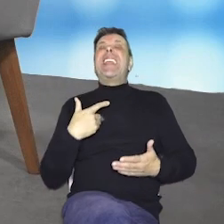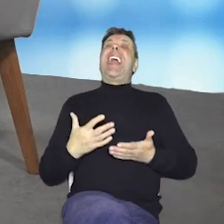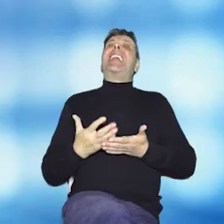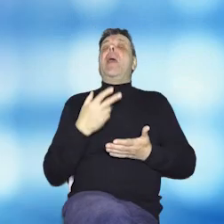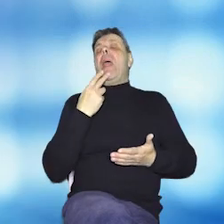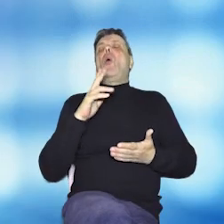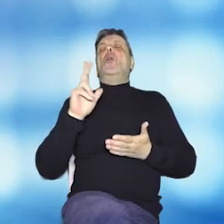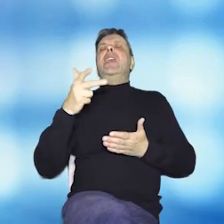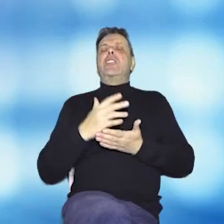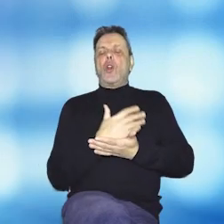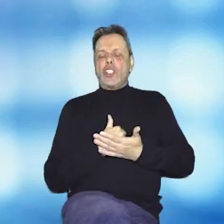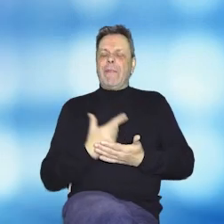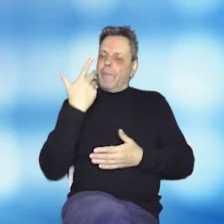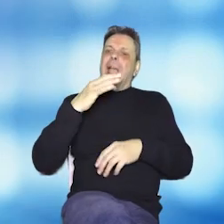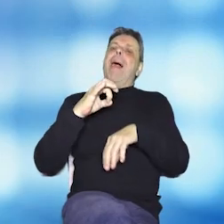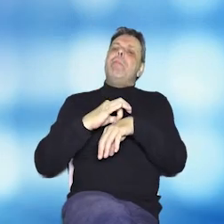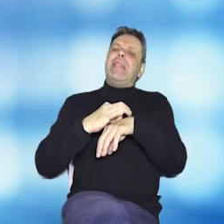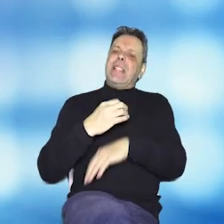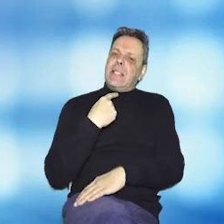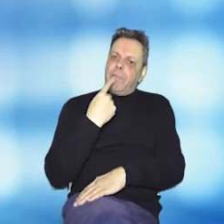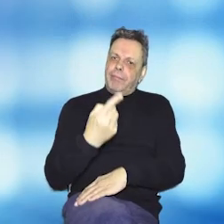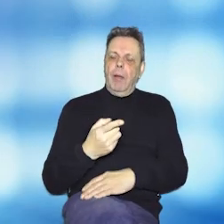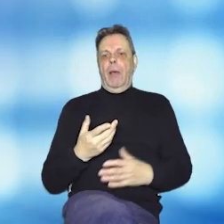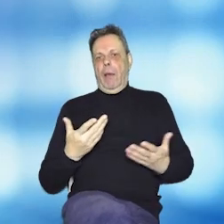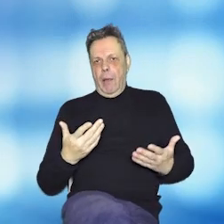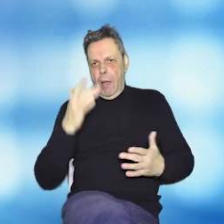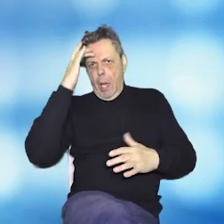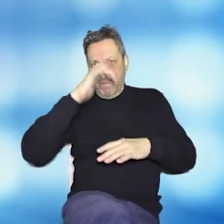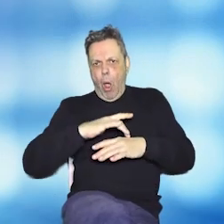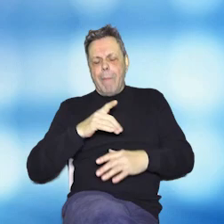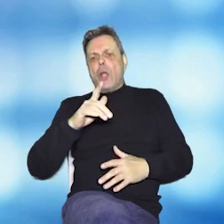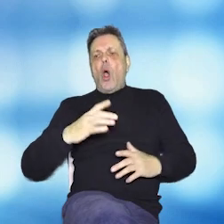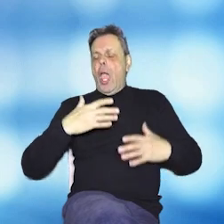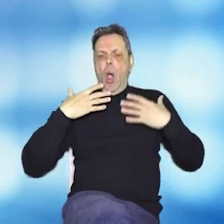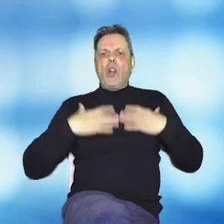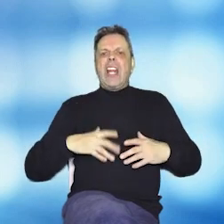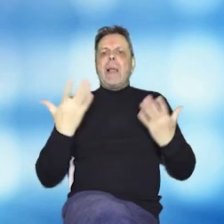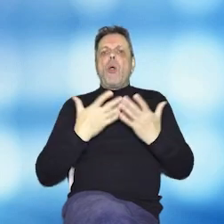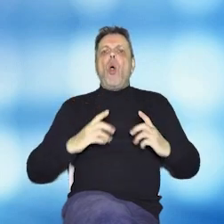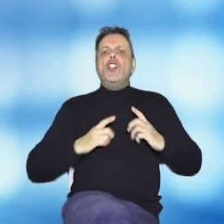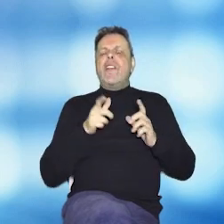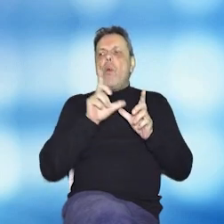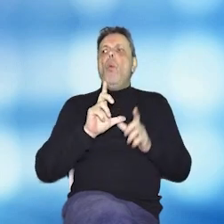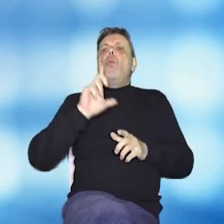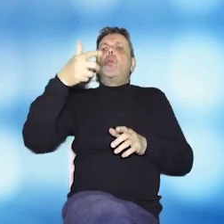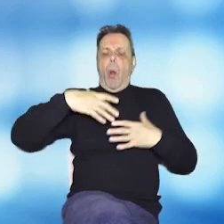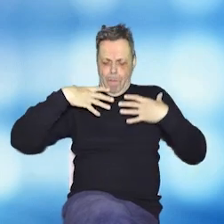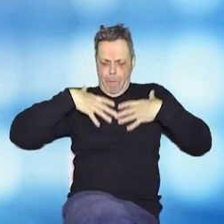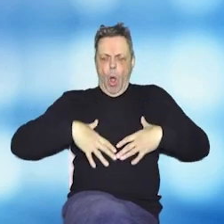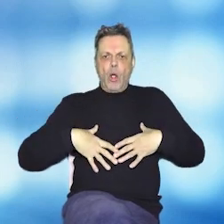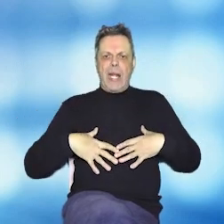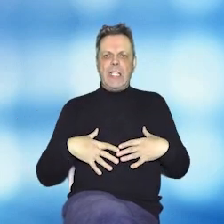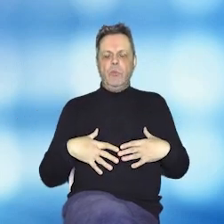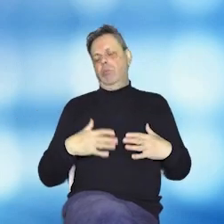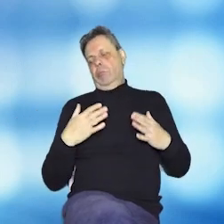sad ovaj medicinski pojam parazita je pojam organizma koji živi u drugom organizmu, mi ga